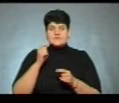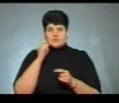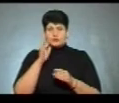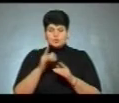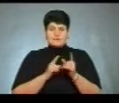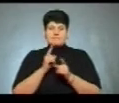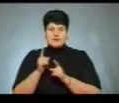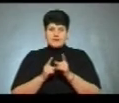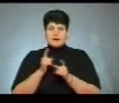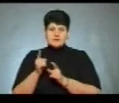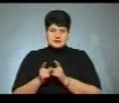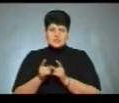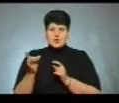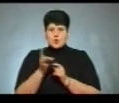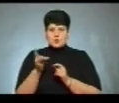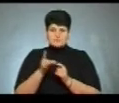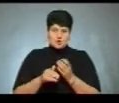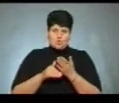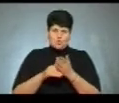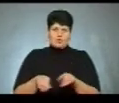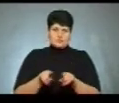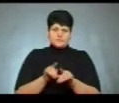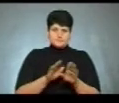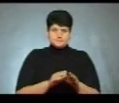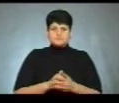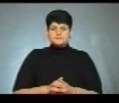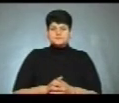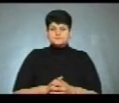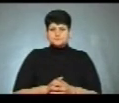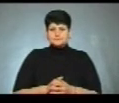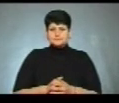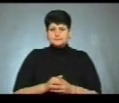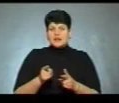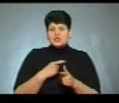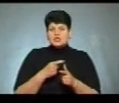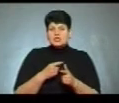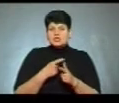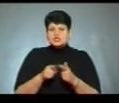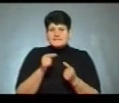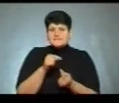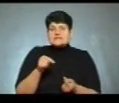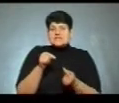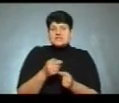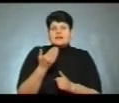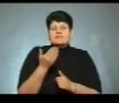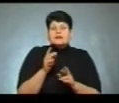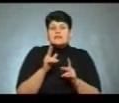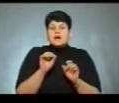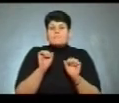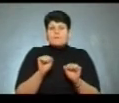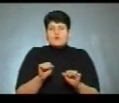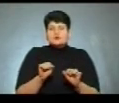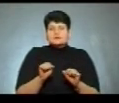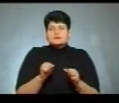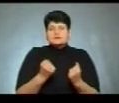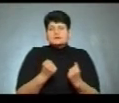буде змінюватись розмір допомоги. А чи визначали ви, зокрема, як можна убезпечитися